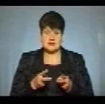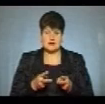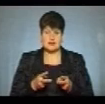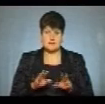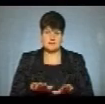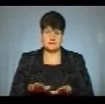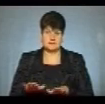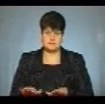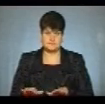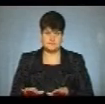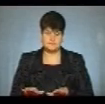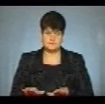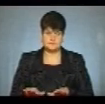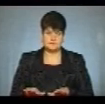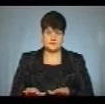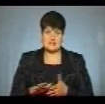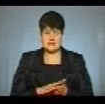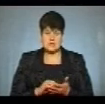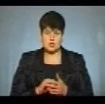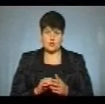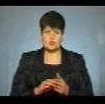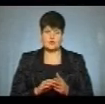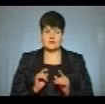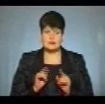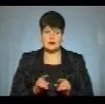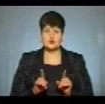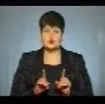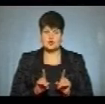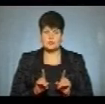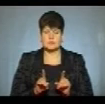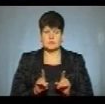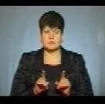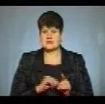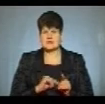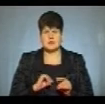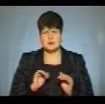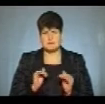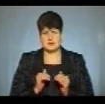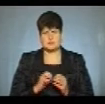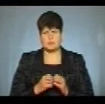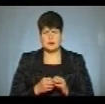кар'єрах. Знешкоджуємо методом таким, щоб внесло саму меншу загрозу для